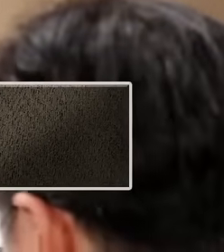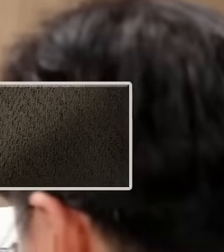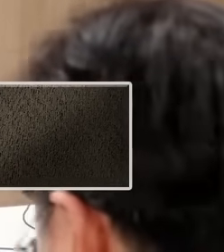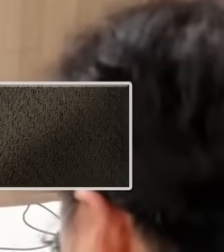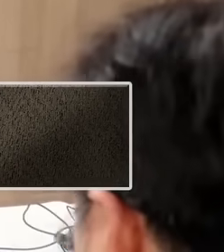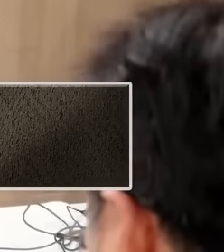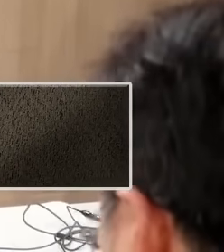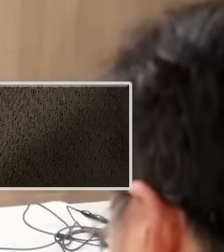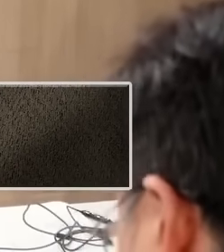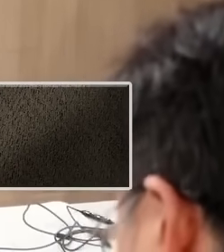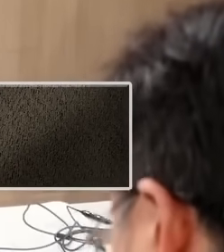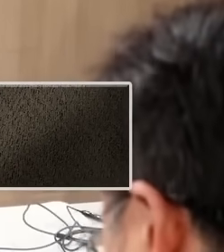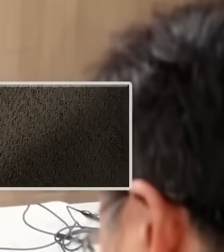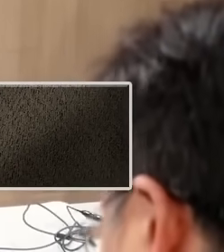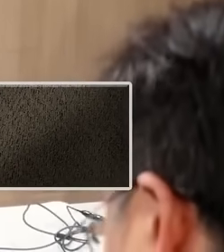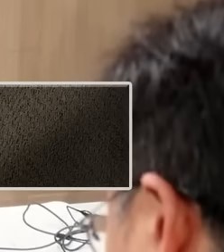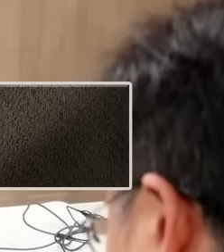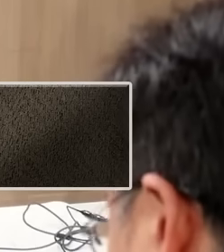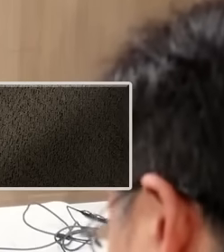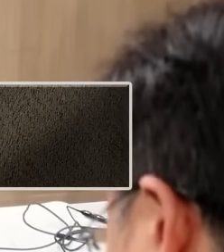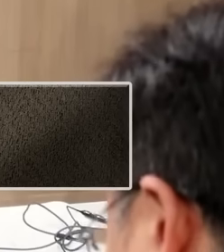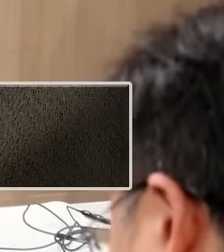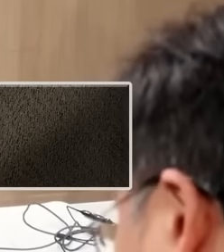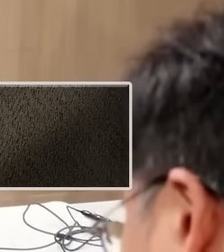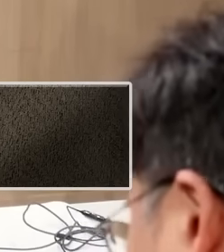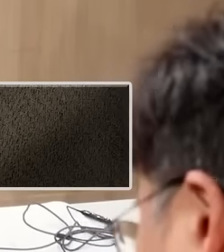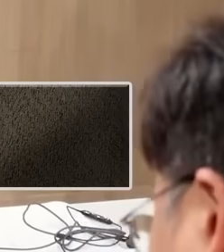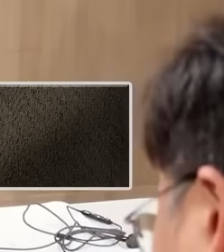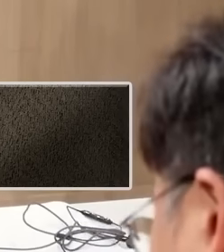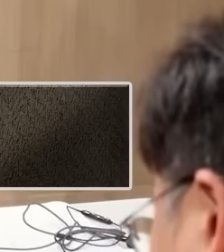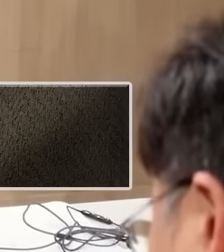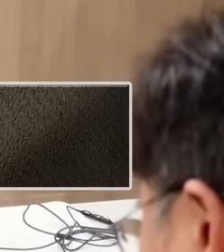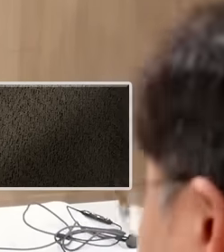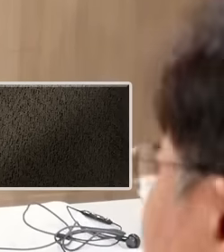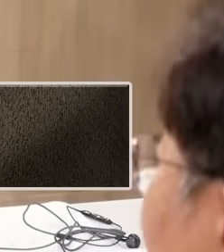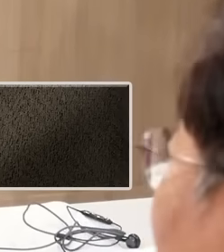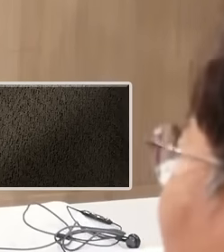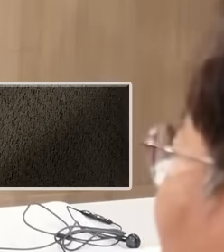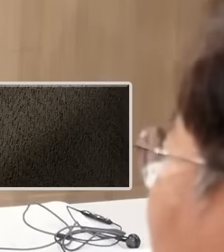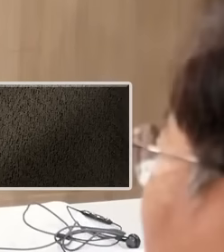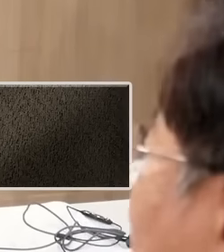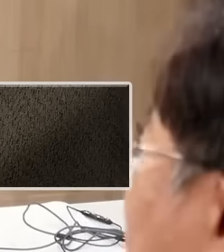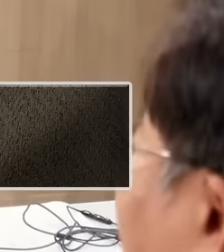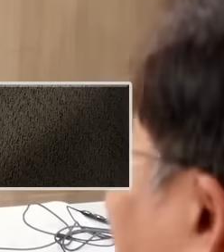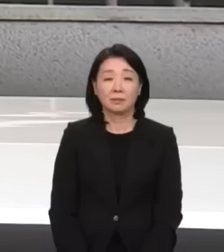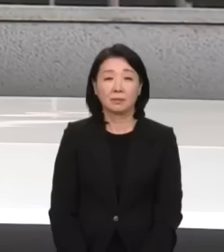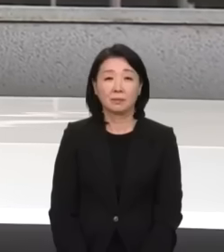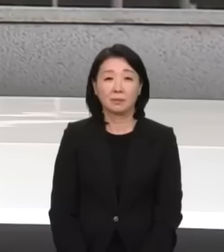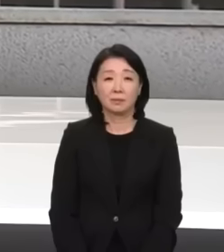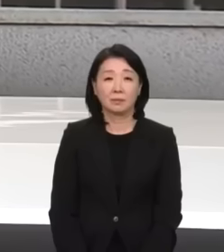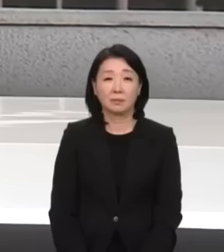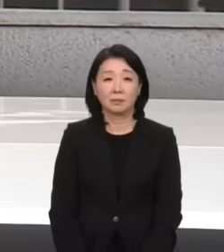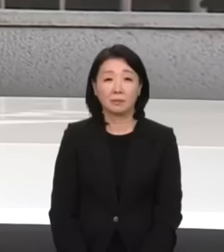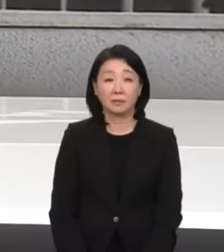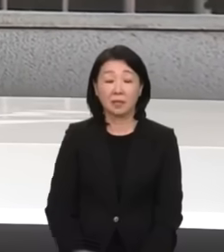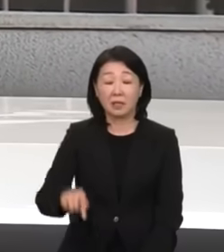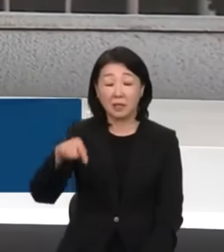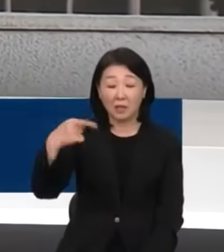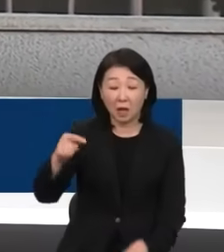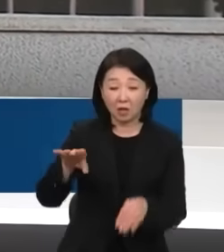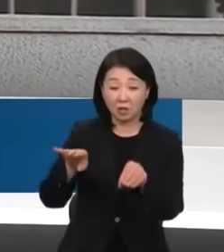우리가 막 이렇게 국민들이 다 알고 막 네. 이렇게 얘기거리가 되고 하는 민망하시다고 게 민망하시다고 얘기하니까 그만하겠습니다. 후임